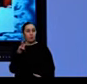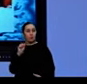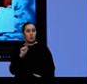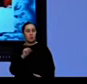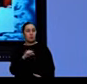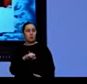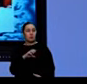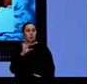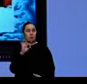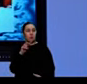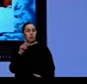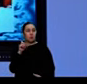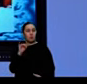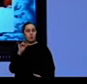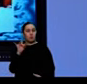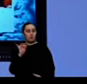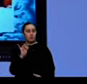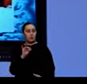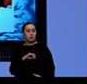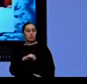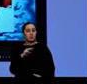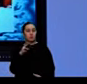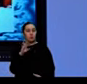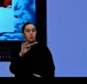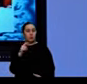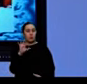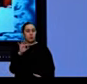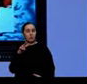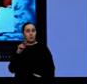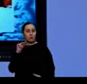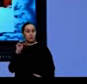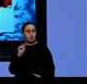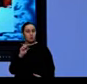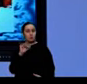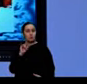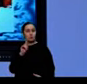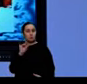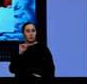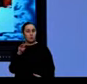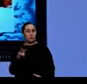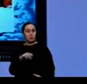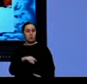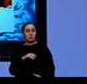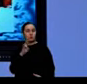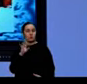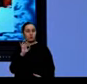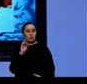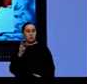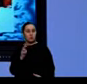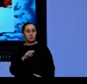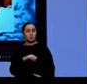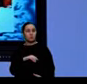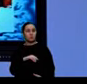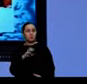olma, olxo'ri, tog' olcha, uzum,